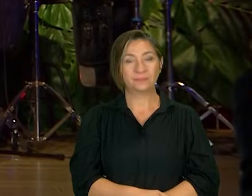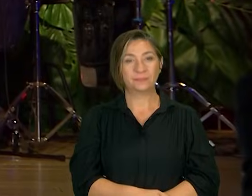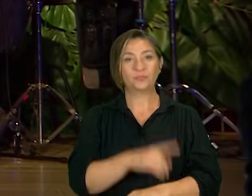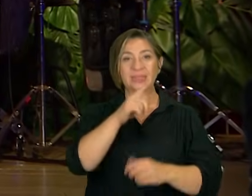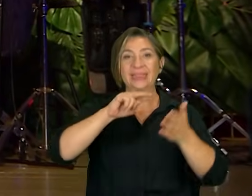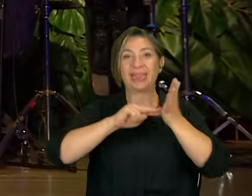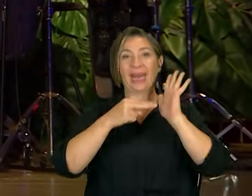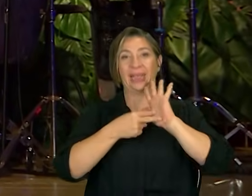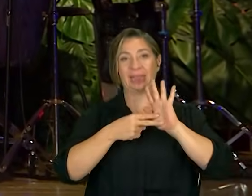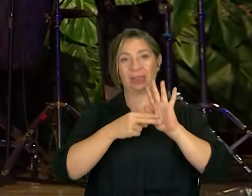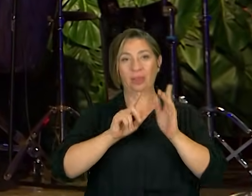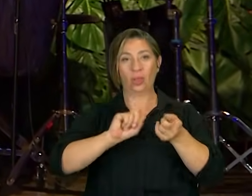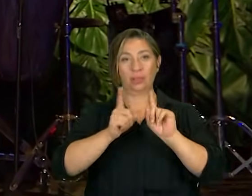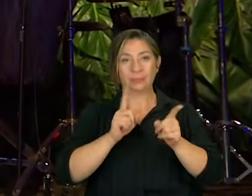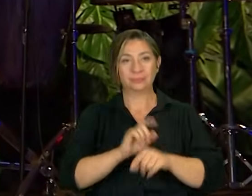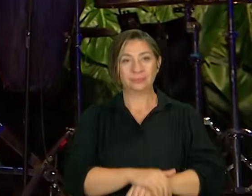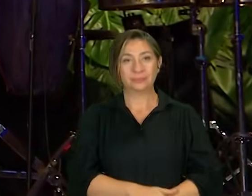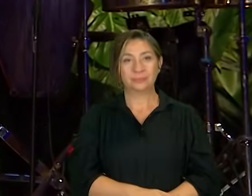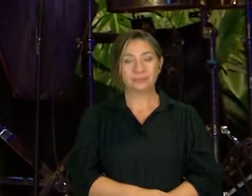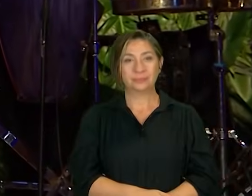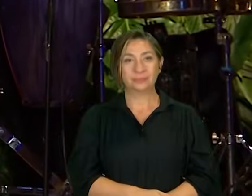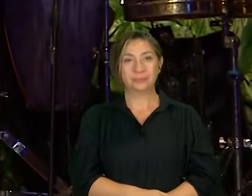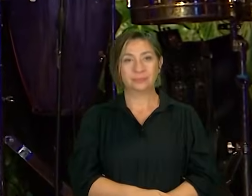Bunlar teknik yöntemler.